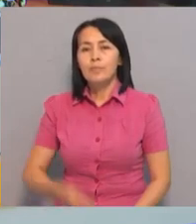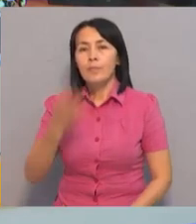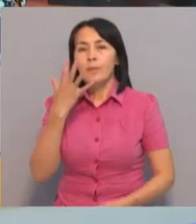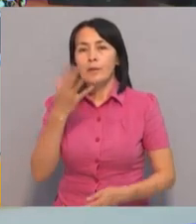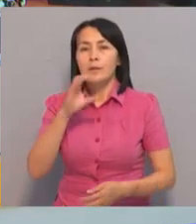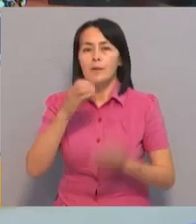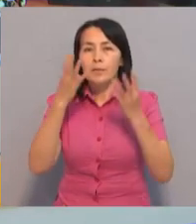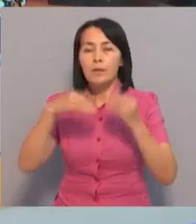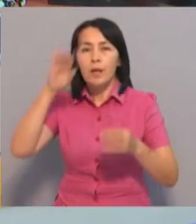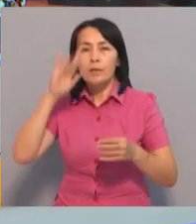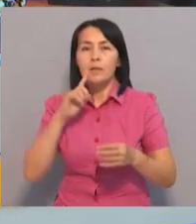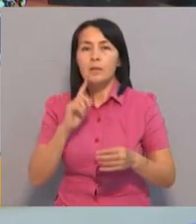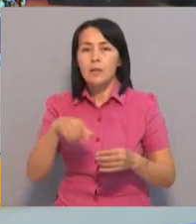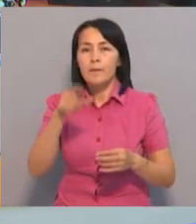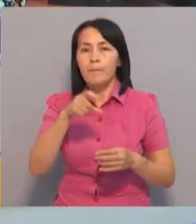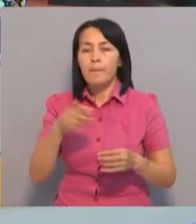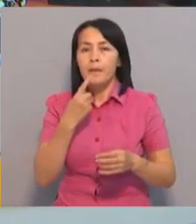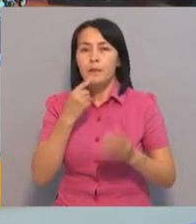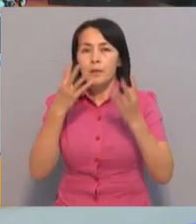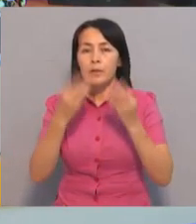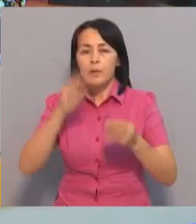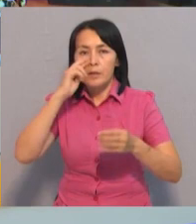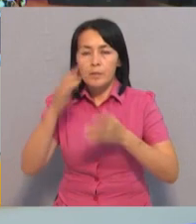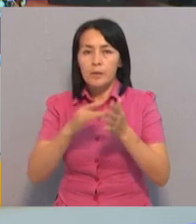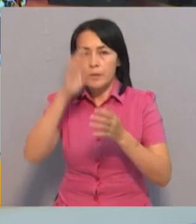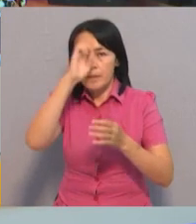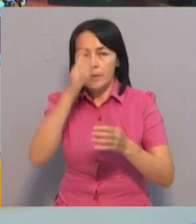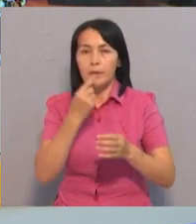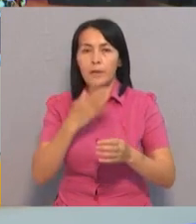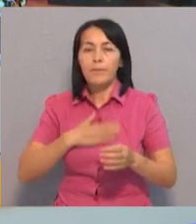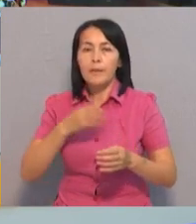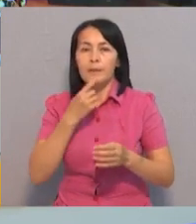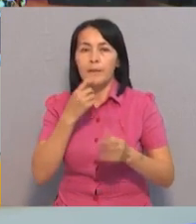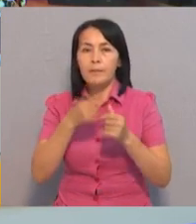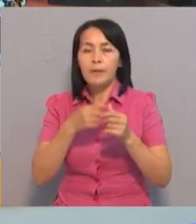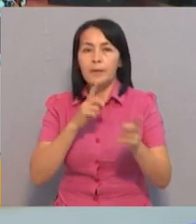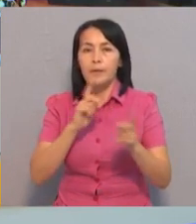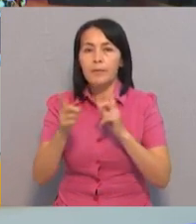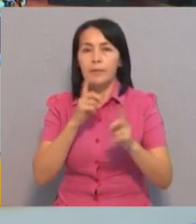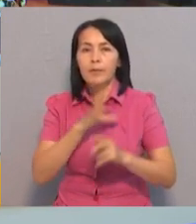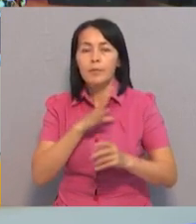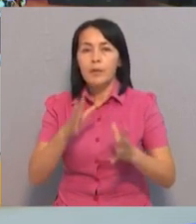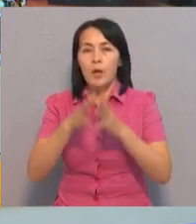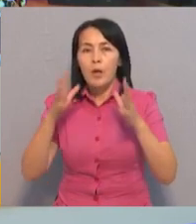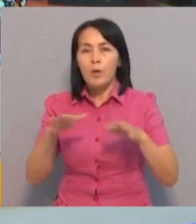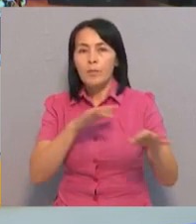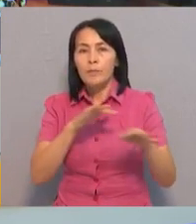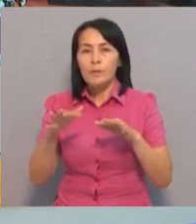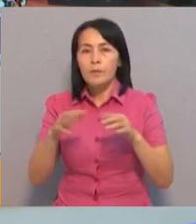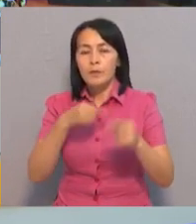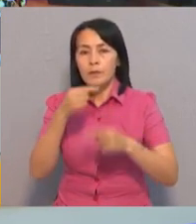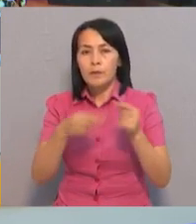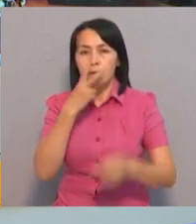5-ші қыркүйек Қазақстан халқы тілдері күні. Осыған орай Шымкентте мемлекеттік тіл менің тілім атты форум өтті. Ауқымды шараны арна